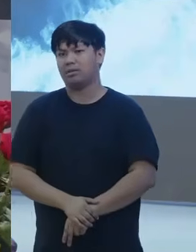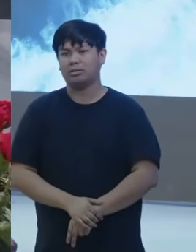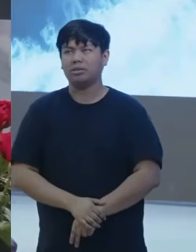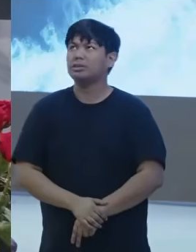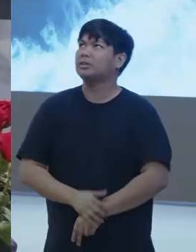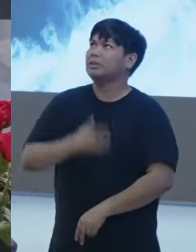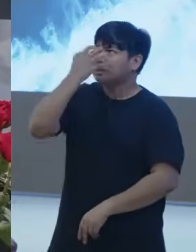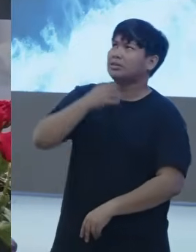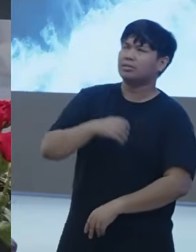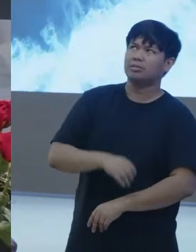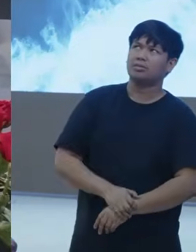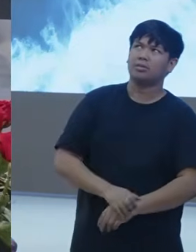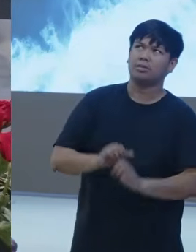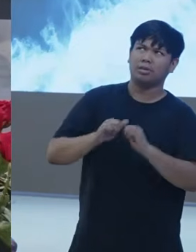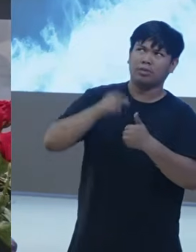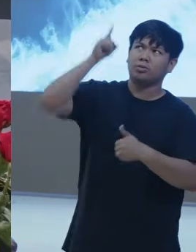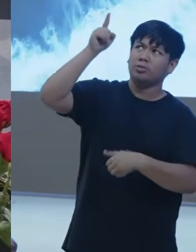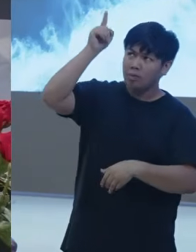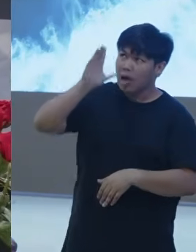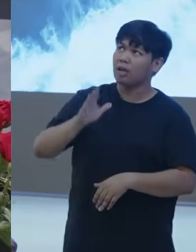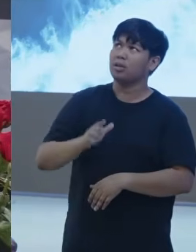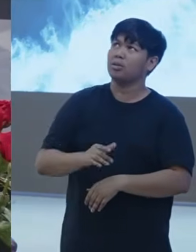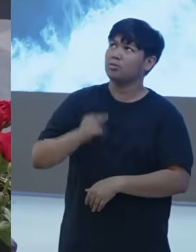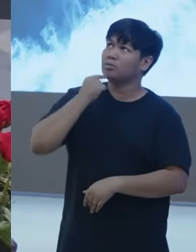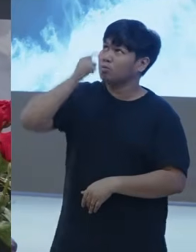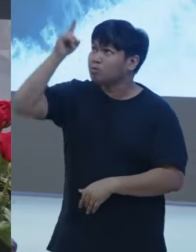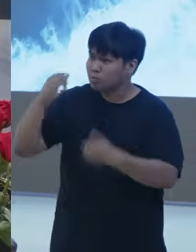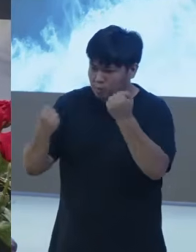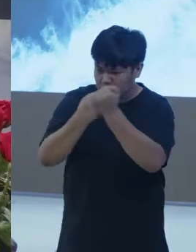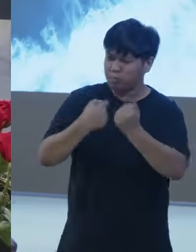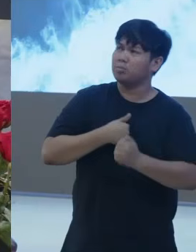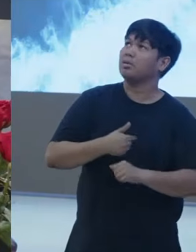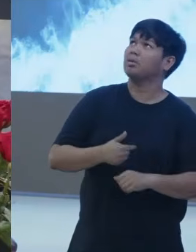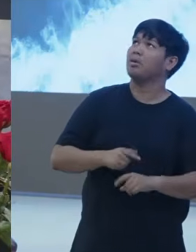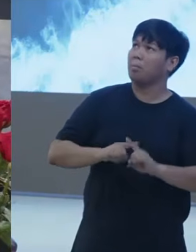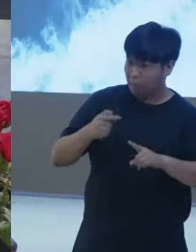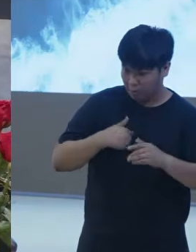Ano ba ang klaseng Diyos ka? Diba?